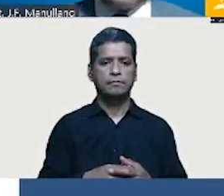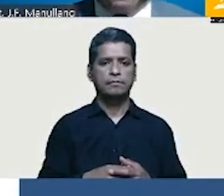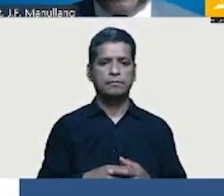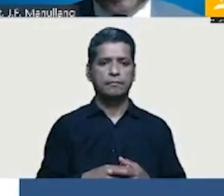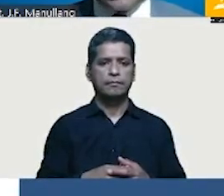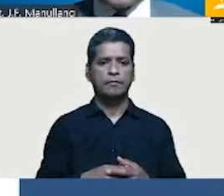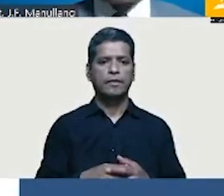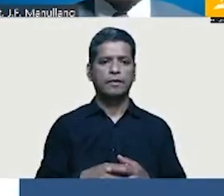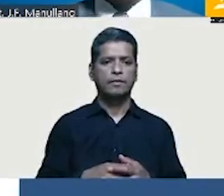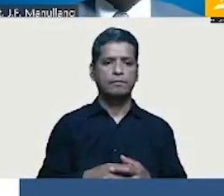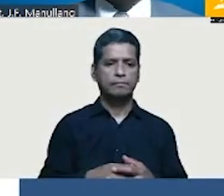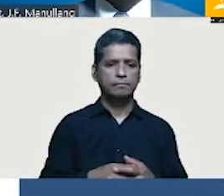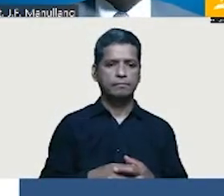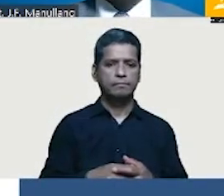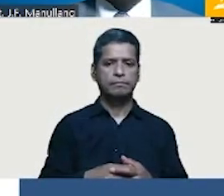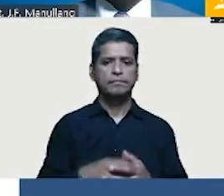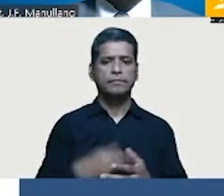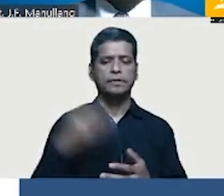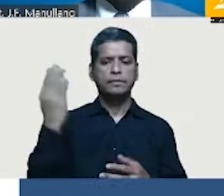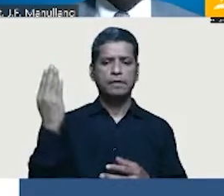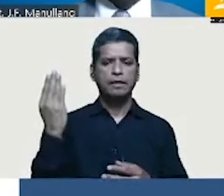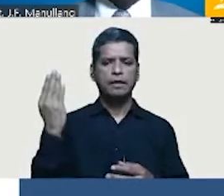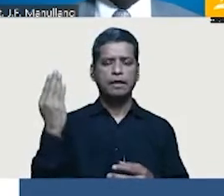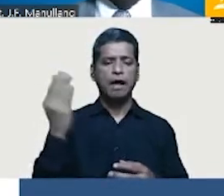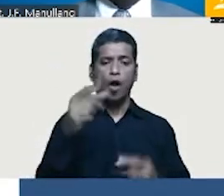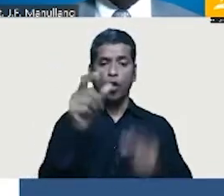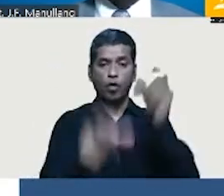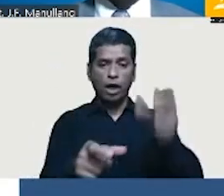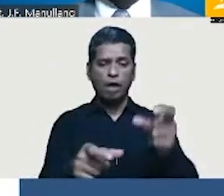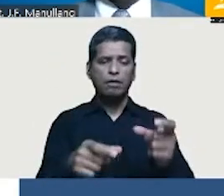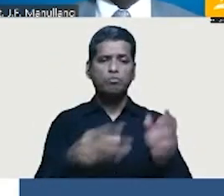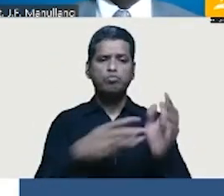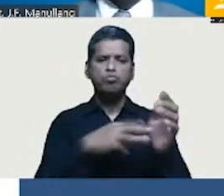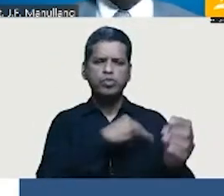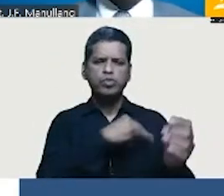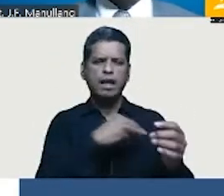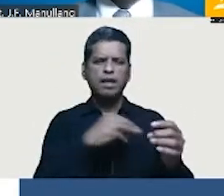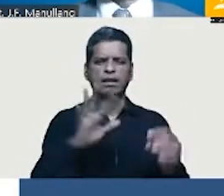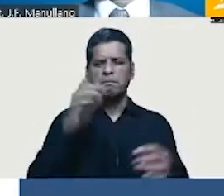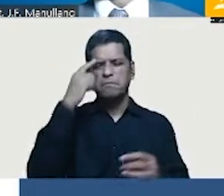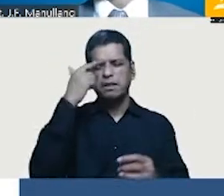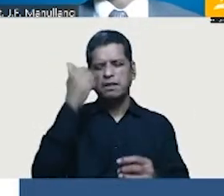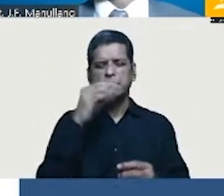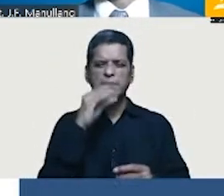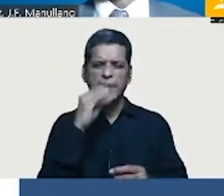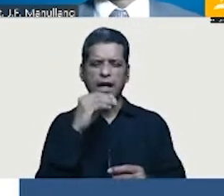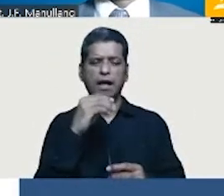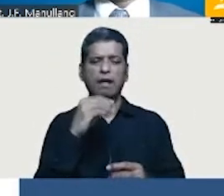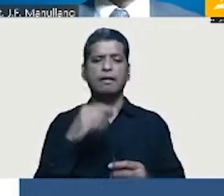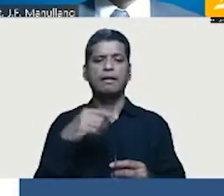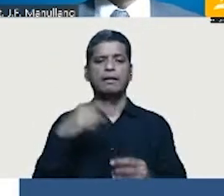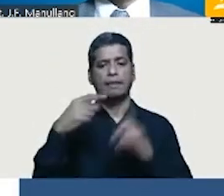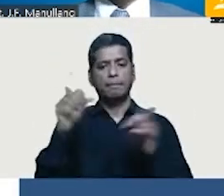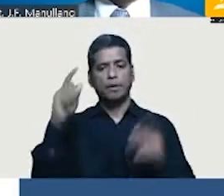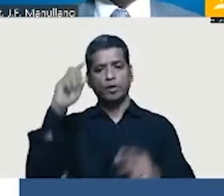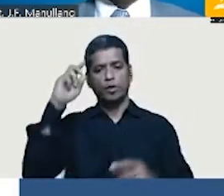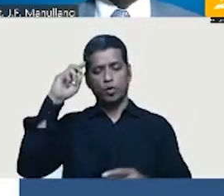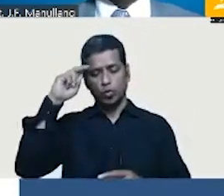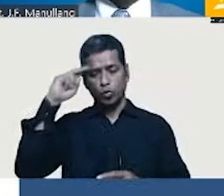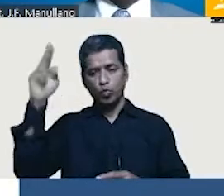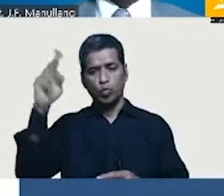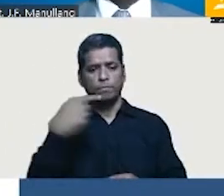berbicara karena dia merasa tidak pintar bicara Tuhan berkata Oleh sebab itu Pergilah aku